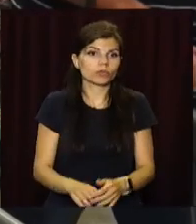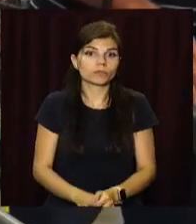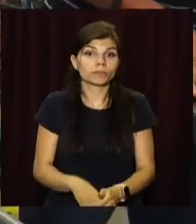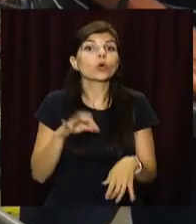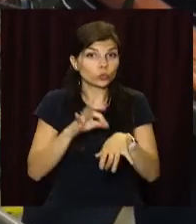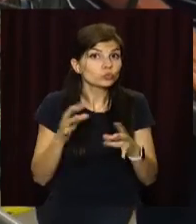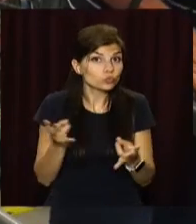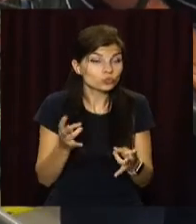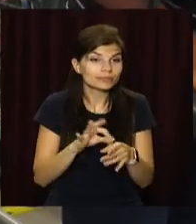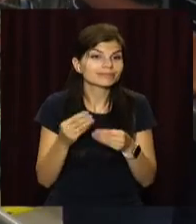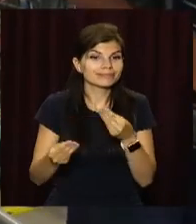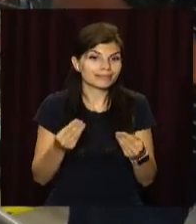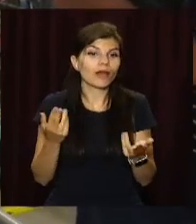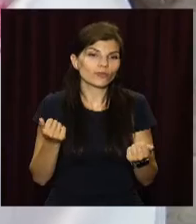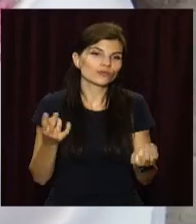пакетик?